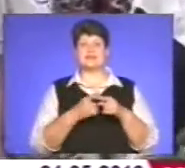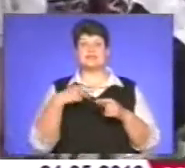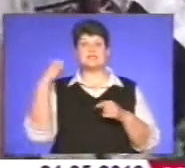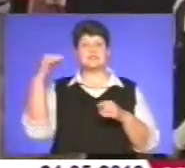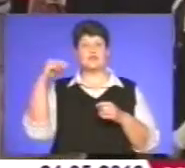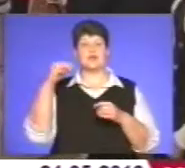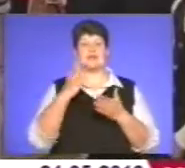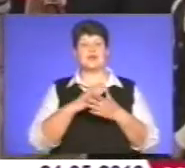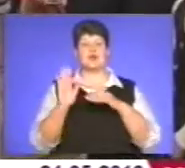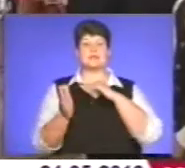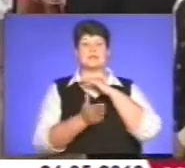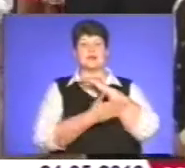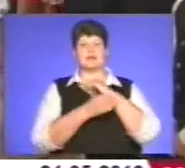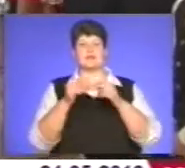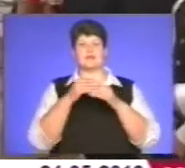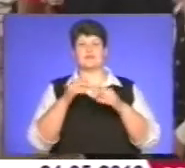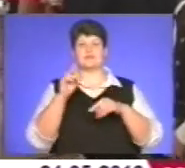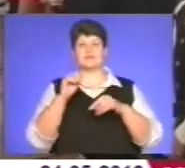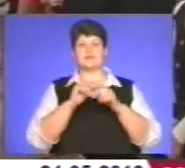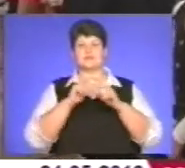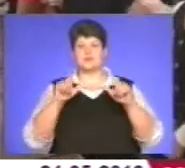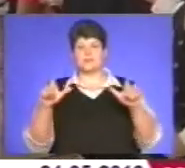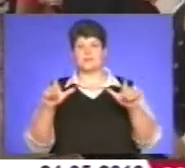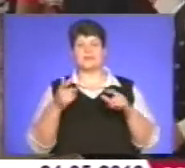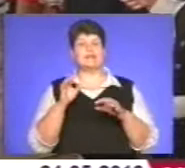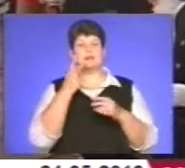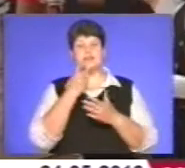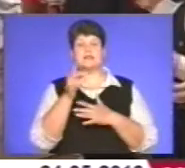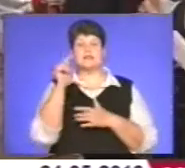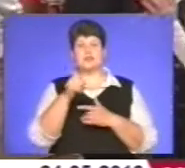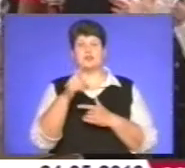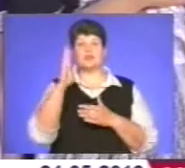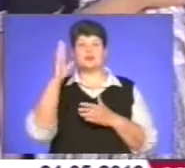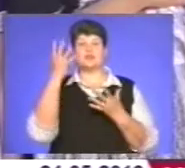насправді останнім у стінах рідної школи. І незважаючи на те, що попереду